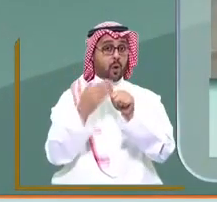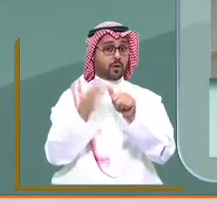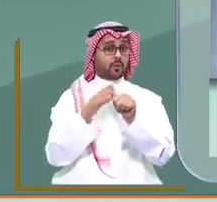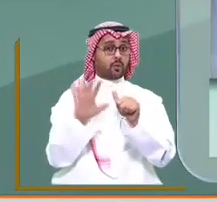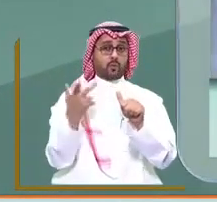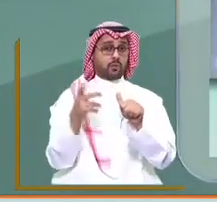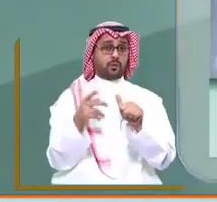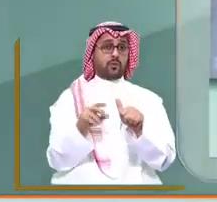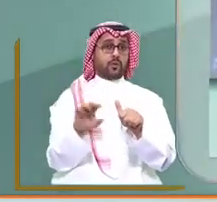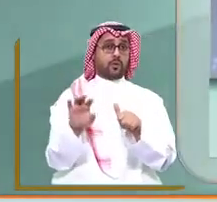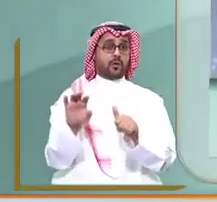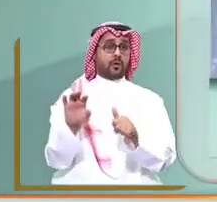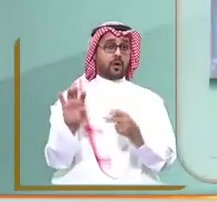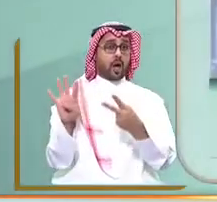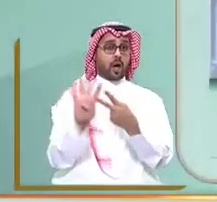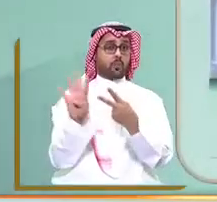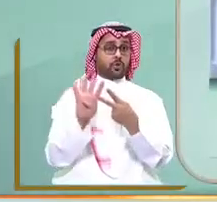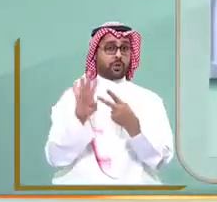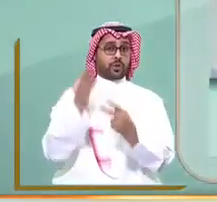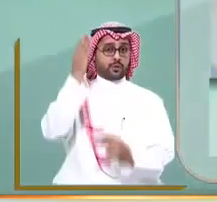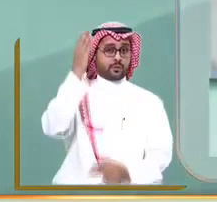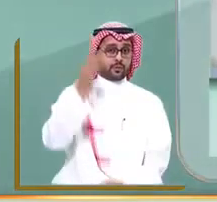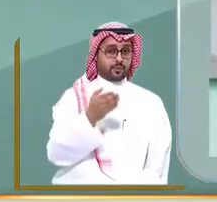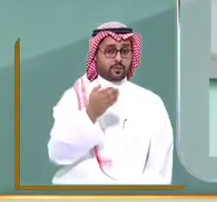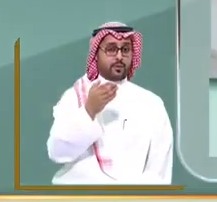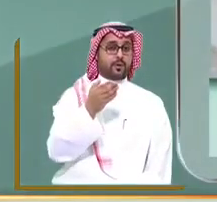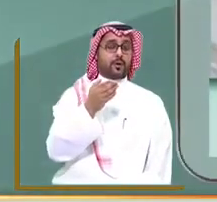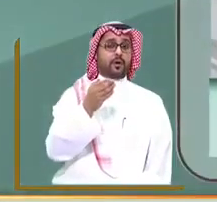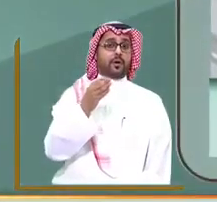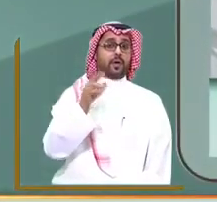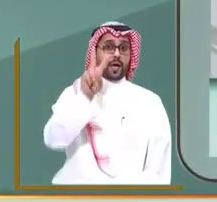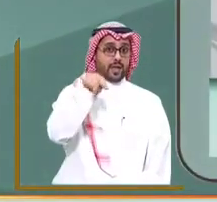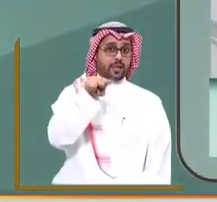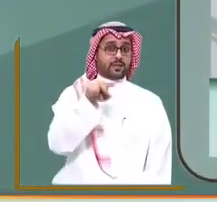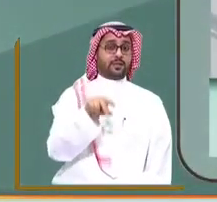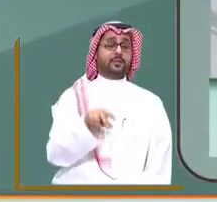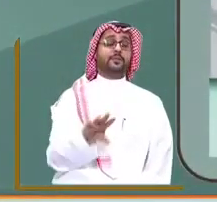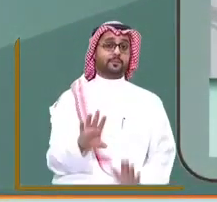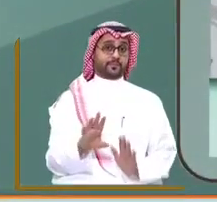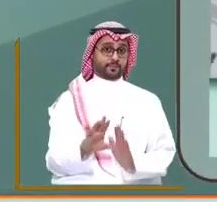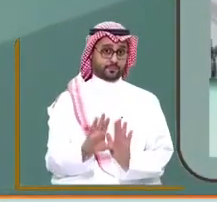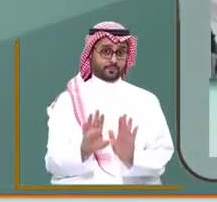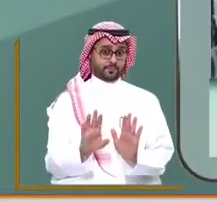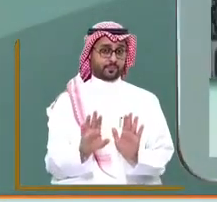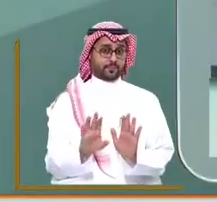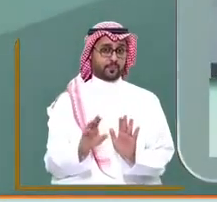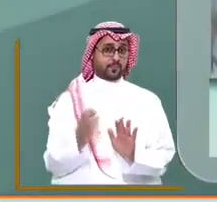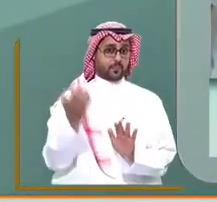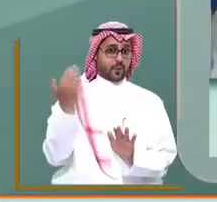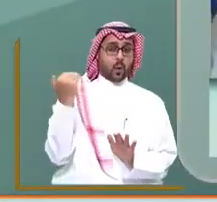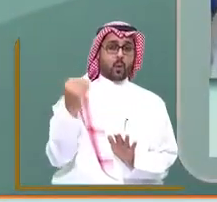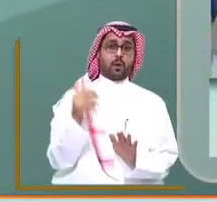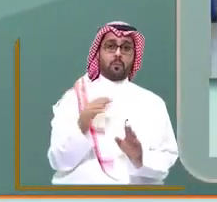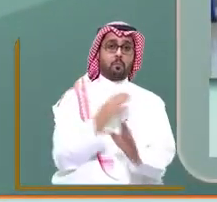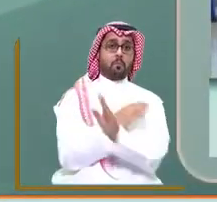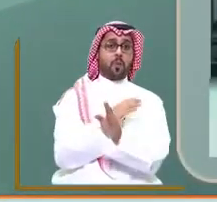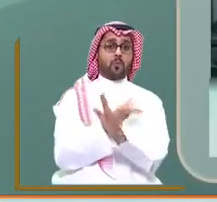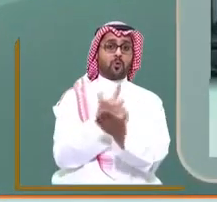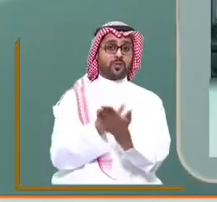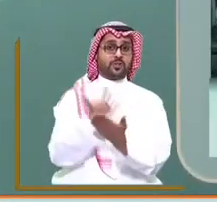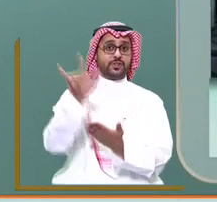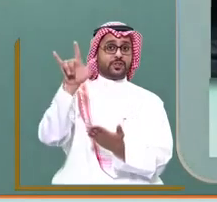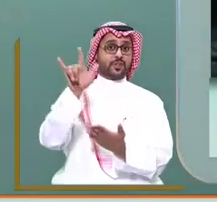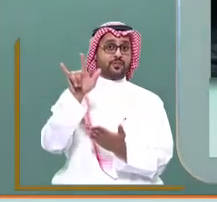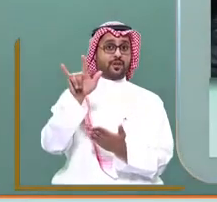الذي أعلنته في 24 ذي القعدة الموافق 4 يوليو، وهو بشأن منع السفر